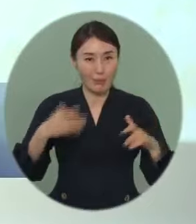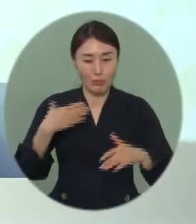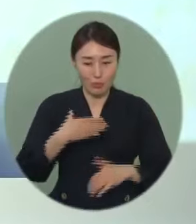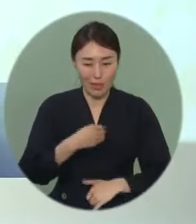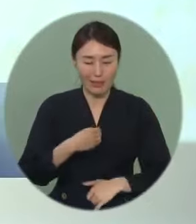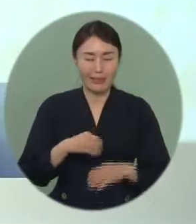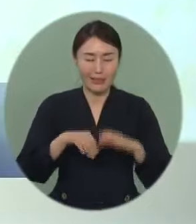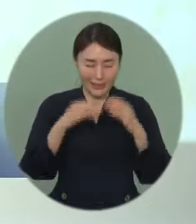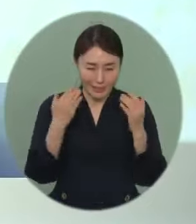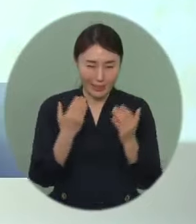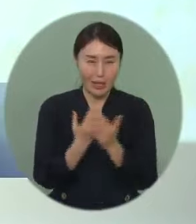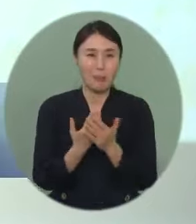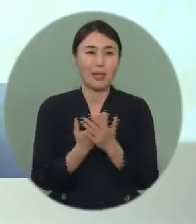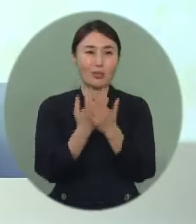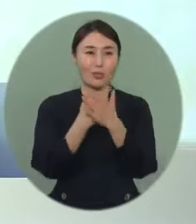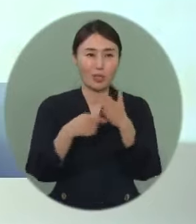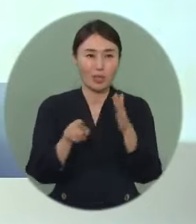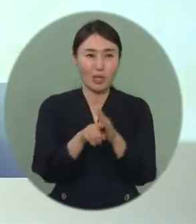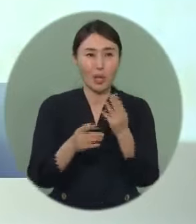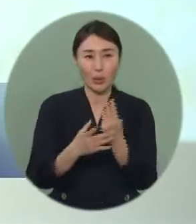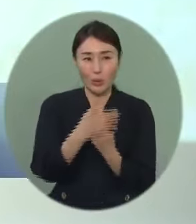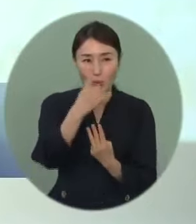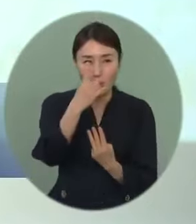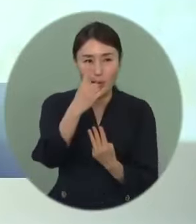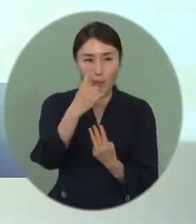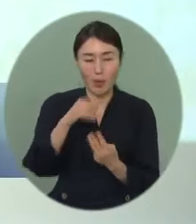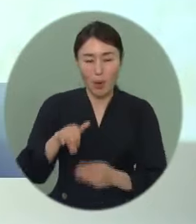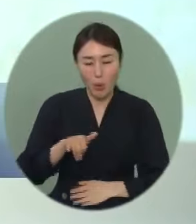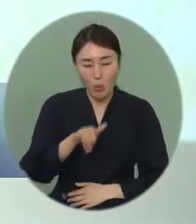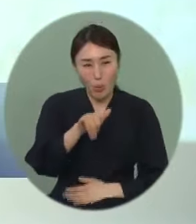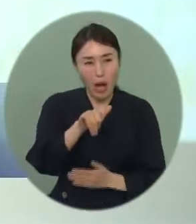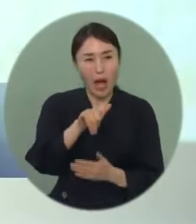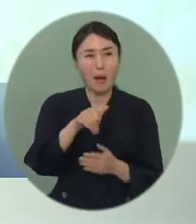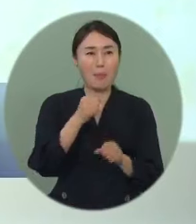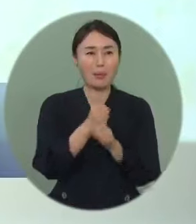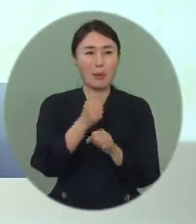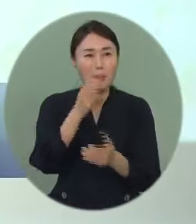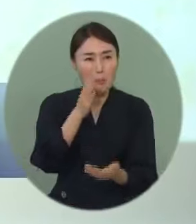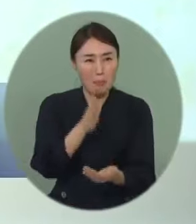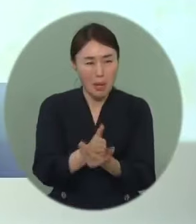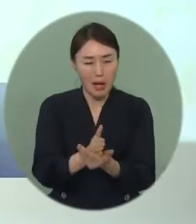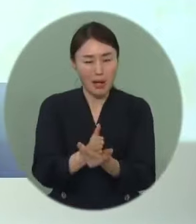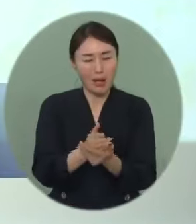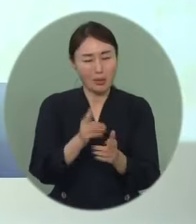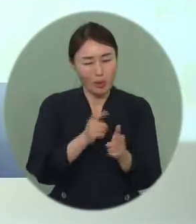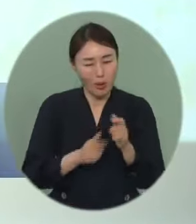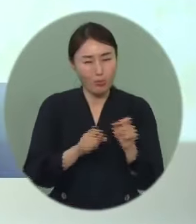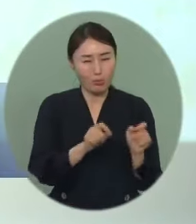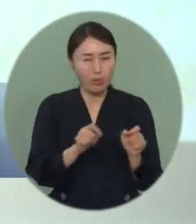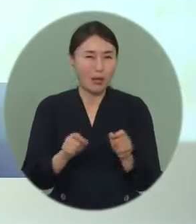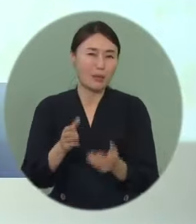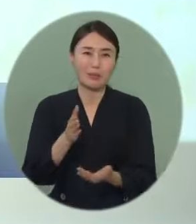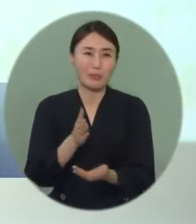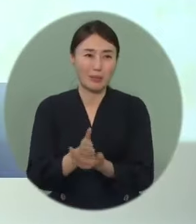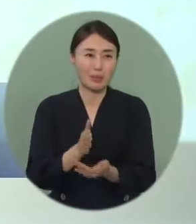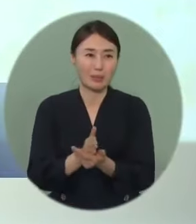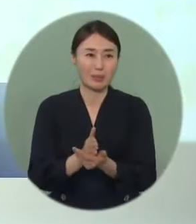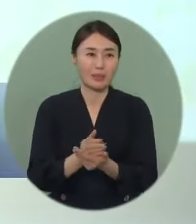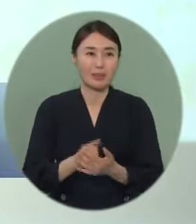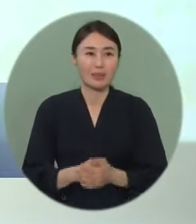다 살릴 수 있는 이 통합공항을 진짜 만들 건지 말 건지는 더 시간을 끌어서는 안 되고